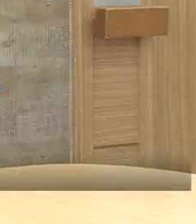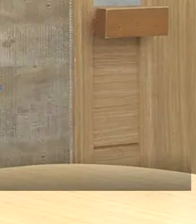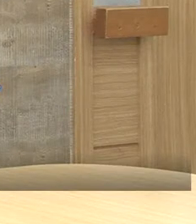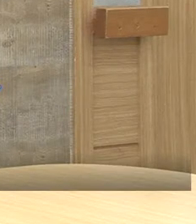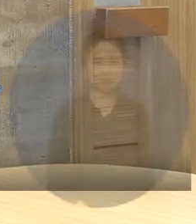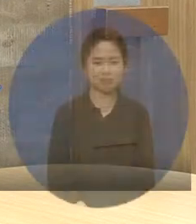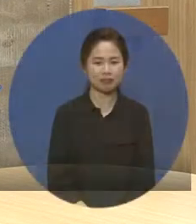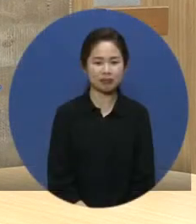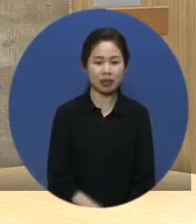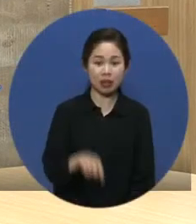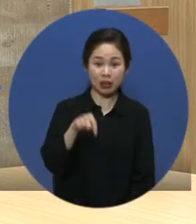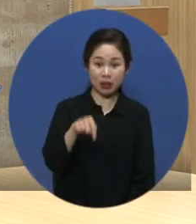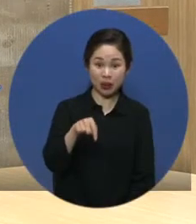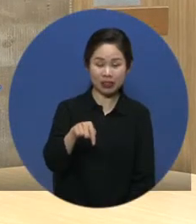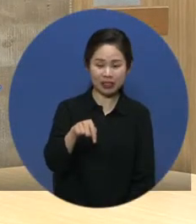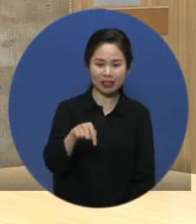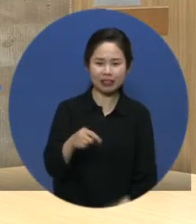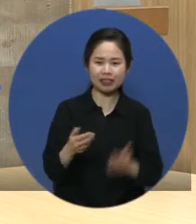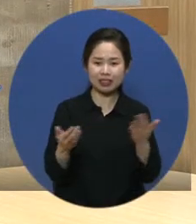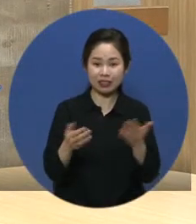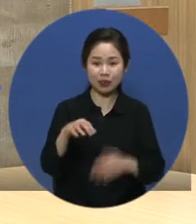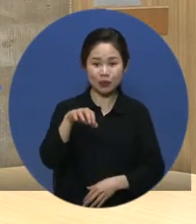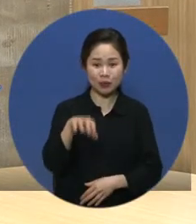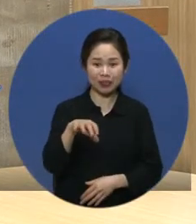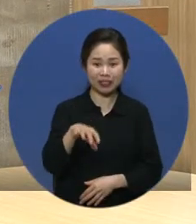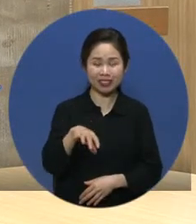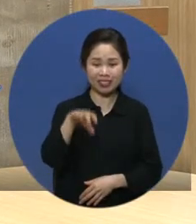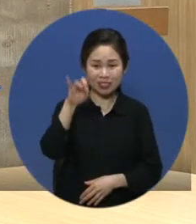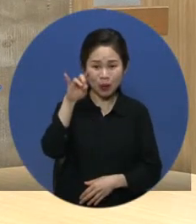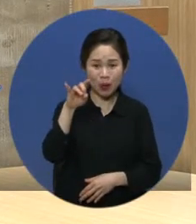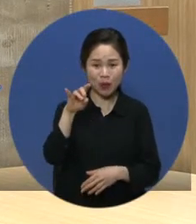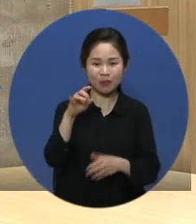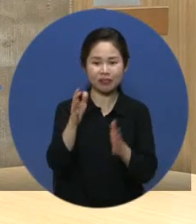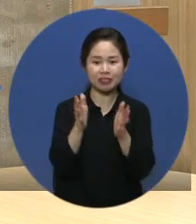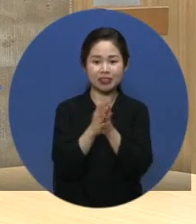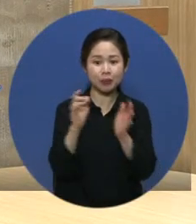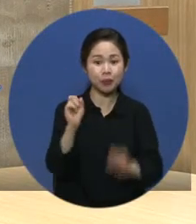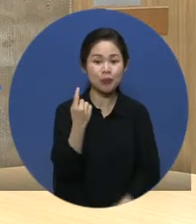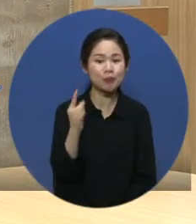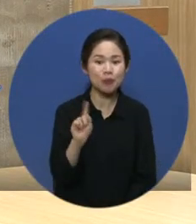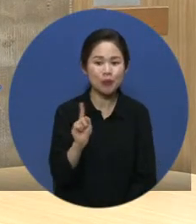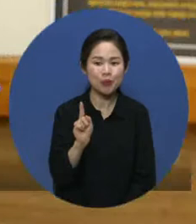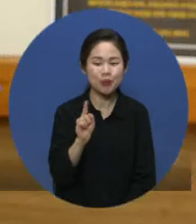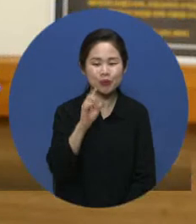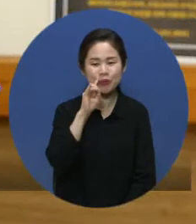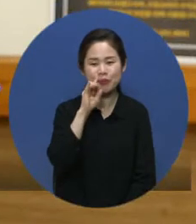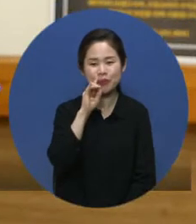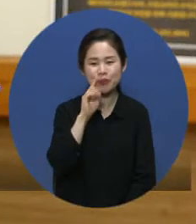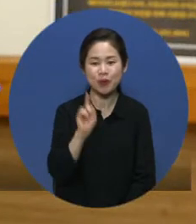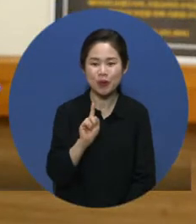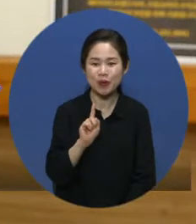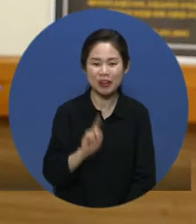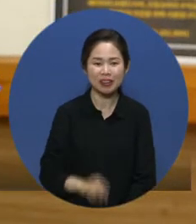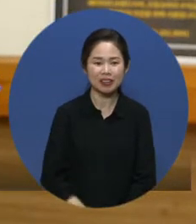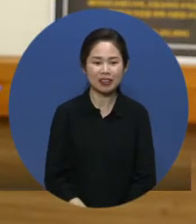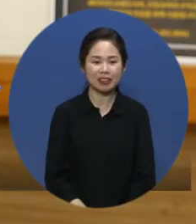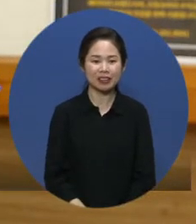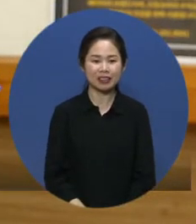트랑슈아 베이커리가 처음 생기게 된 그 계기가 궁금하거든요. 저희